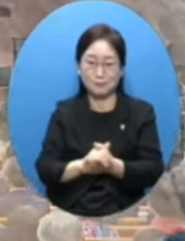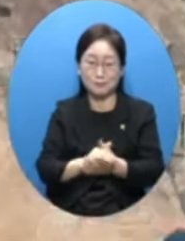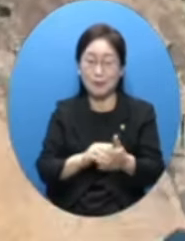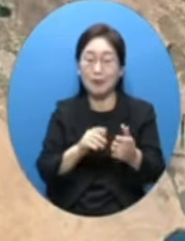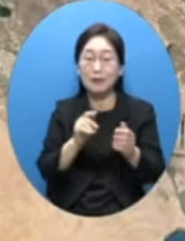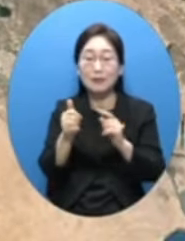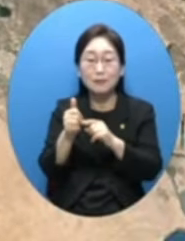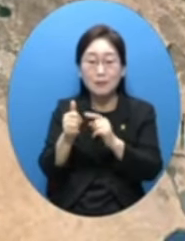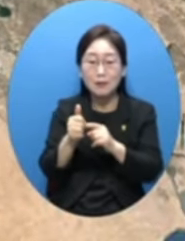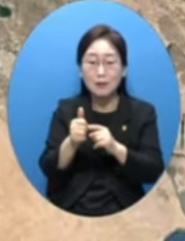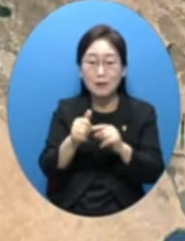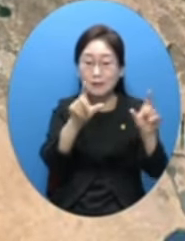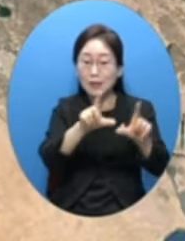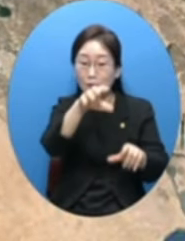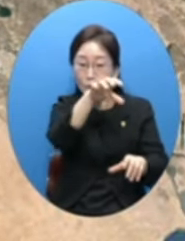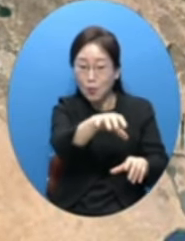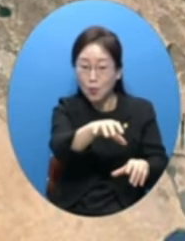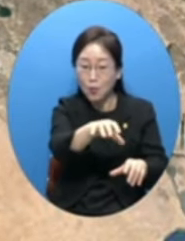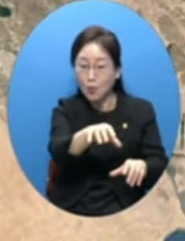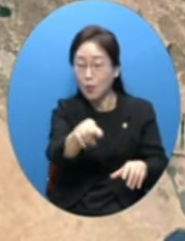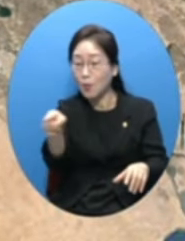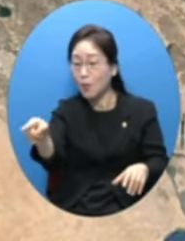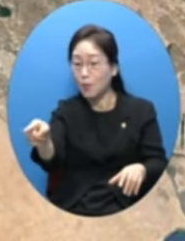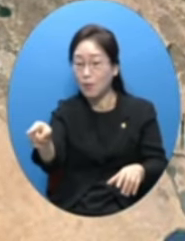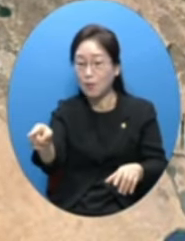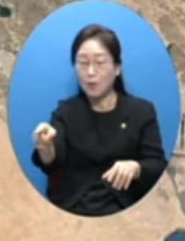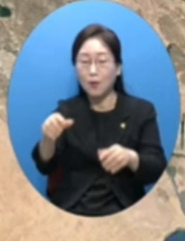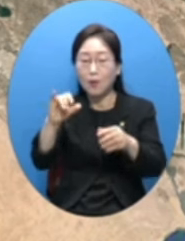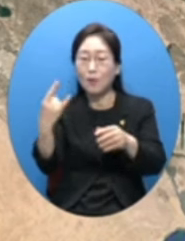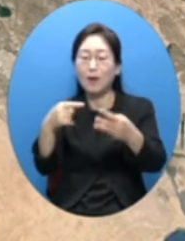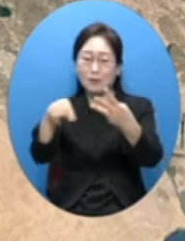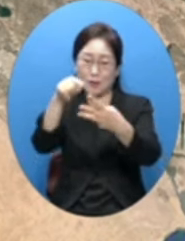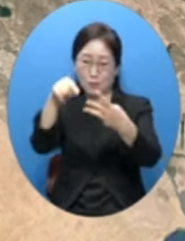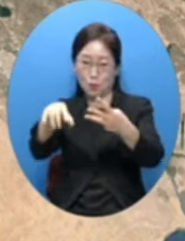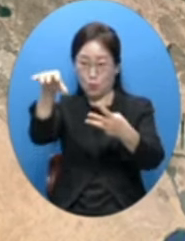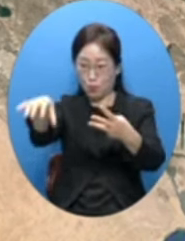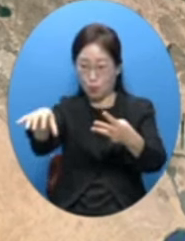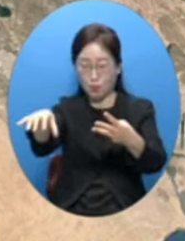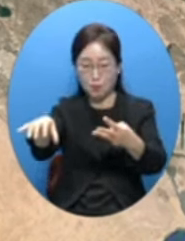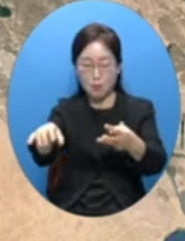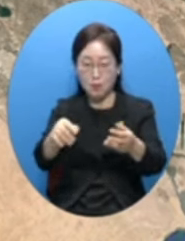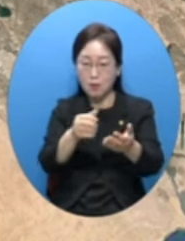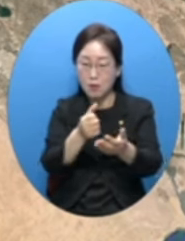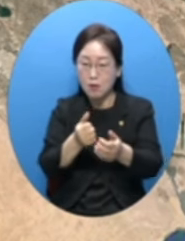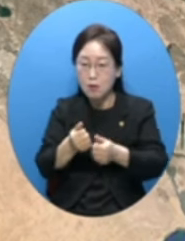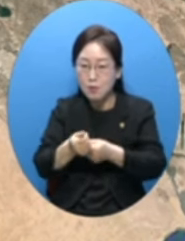하란 바다마람까지 거리는 무려 900km가 됩니다.